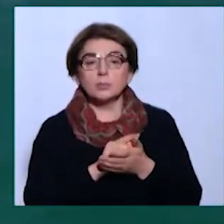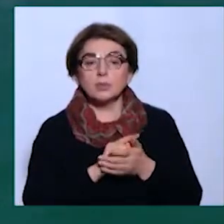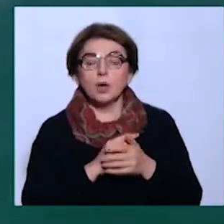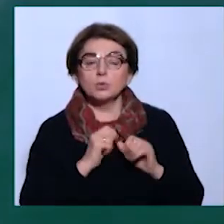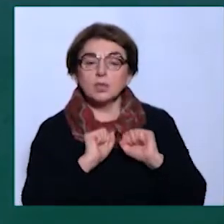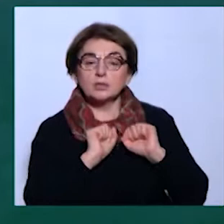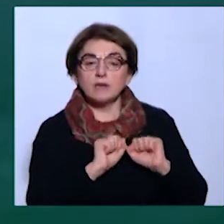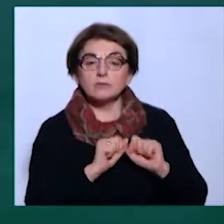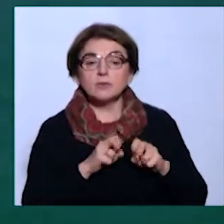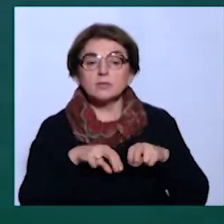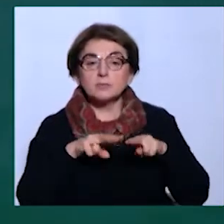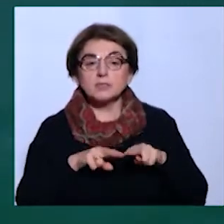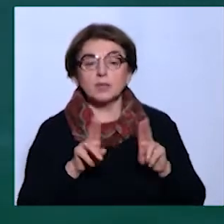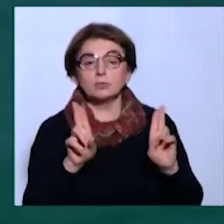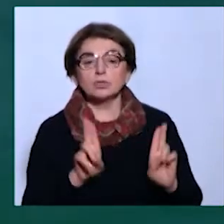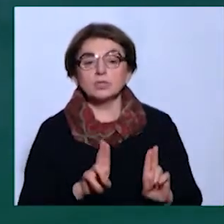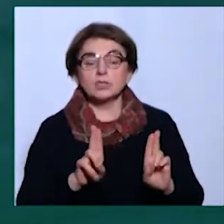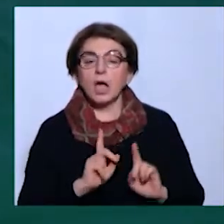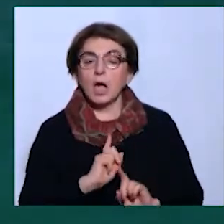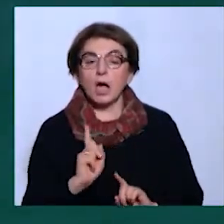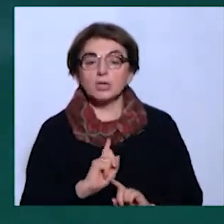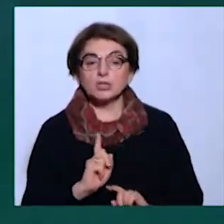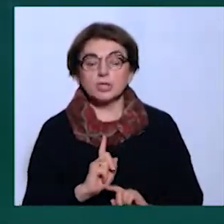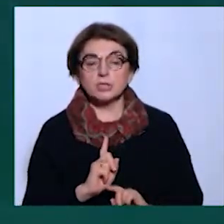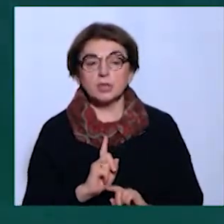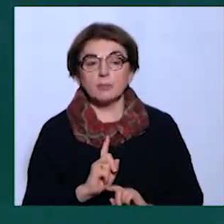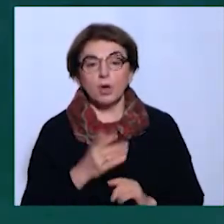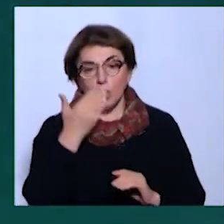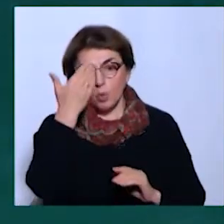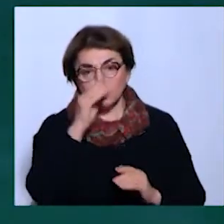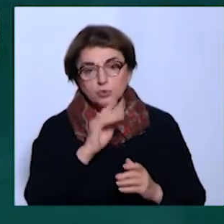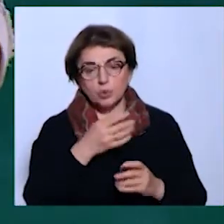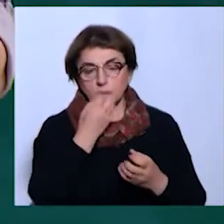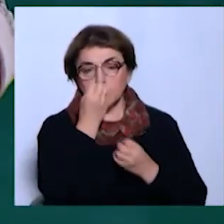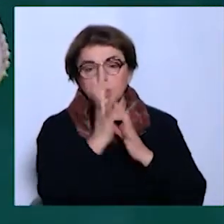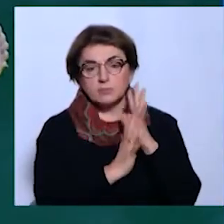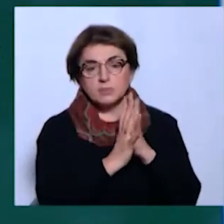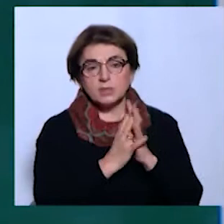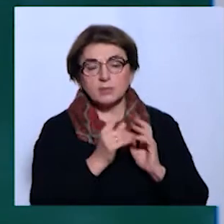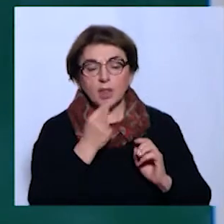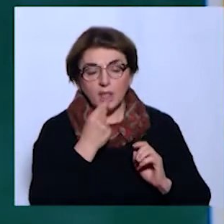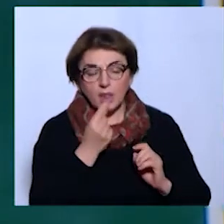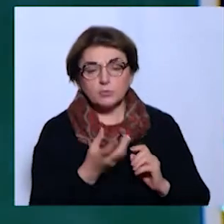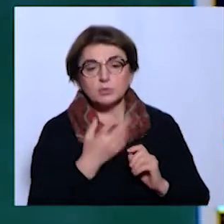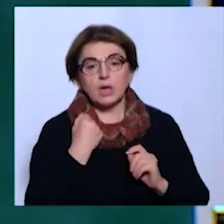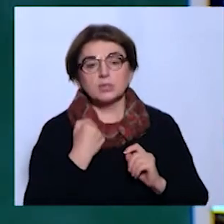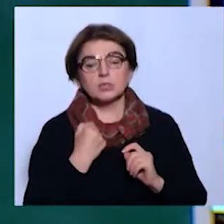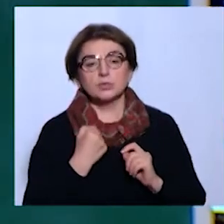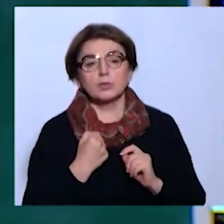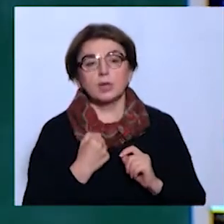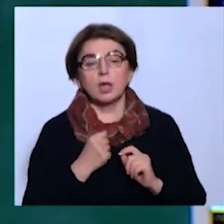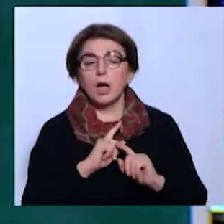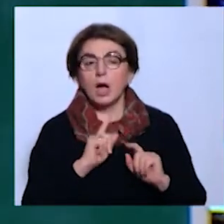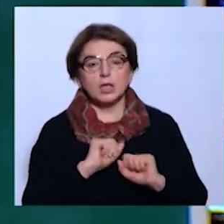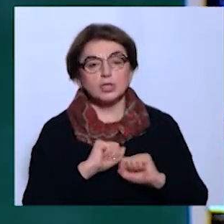დავიცვათ გარკვეული წესები. Არავითარ შემთხვევაში არ შეიძლება უცნობი მცენარის გემოს გასინჯვა.